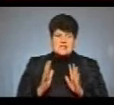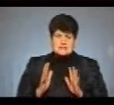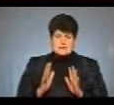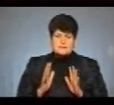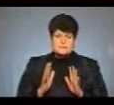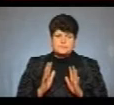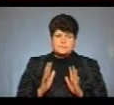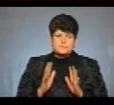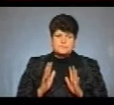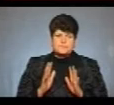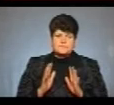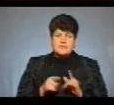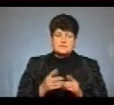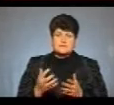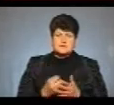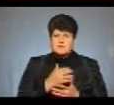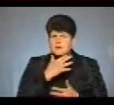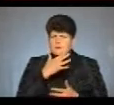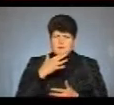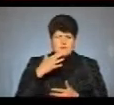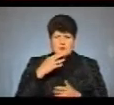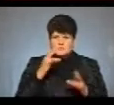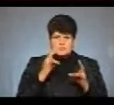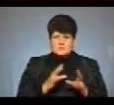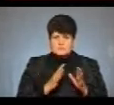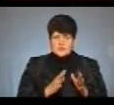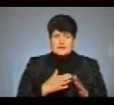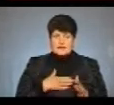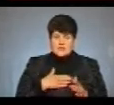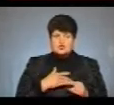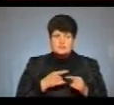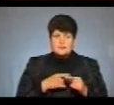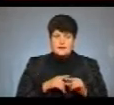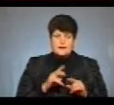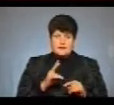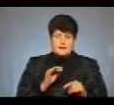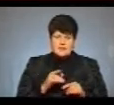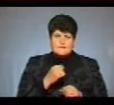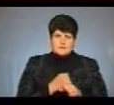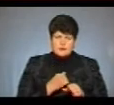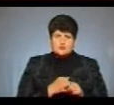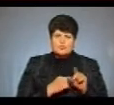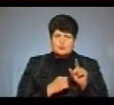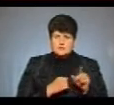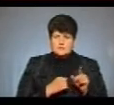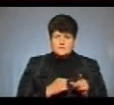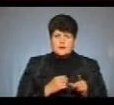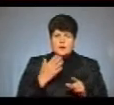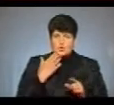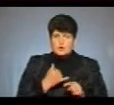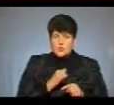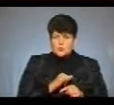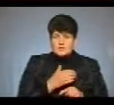в лісі виявили багато вибухонебезпечних предметів, і наші піротехніки відпрацьовують цю подію, коли в них